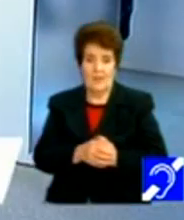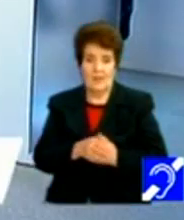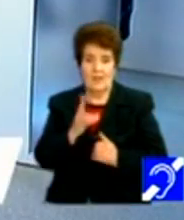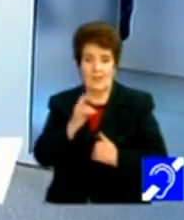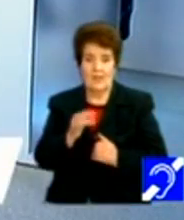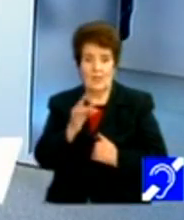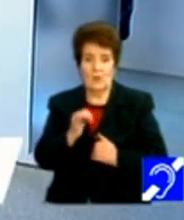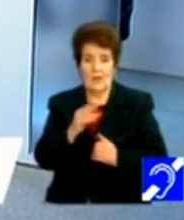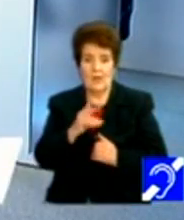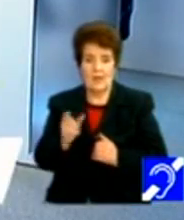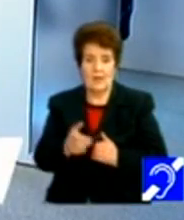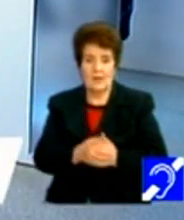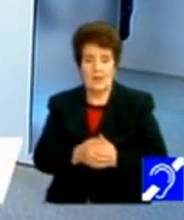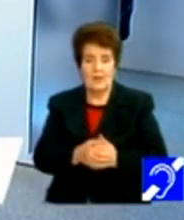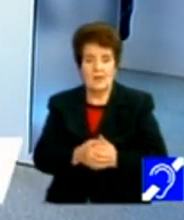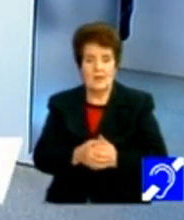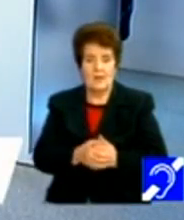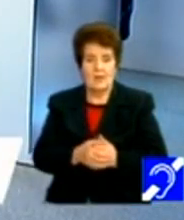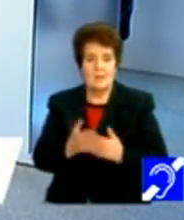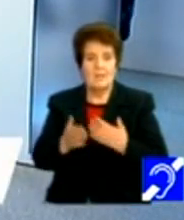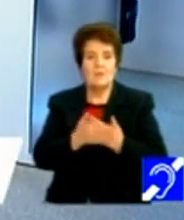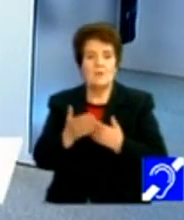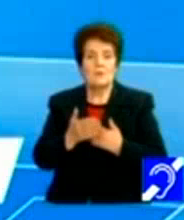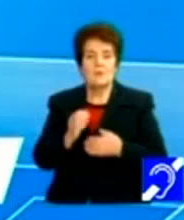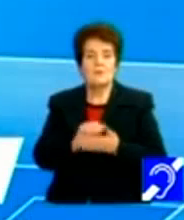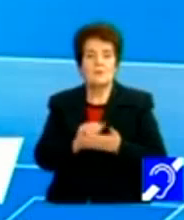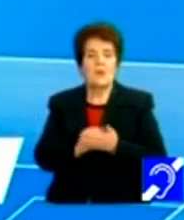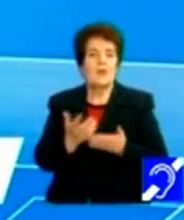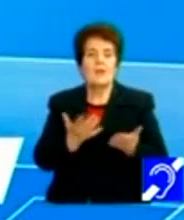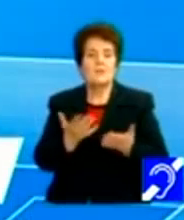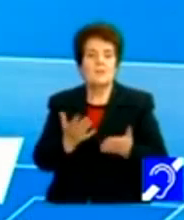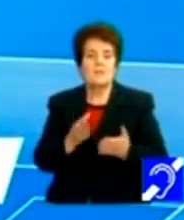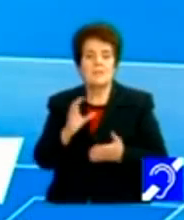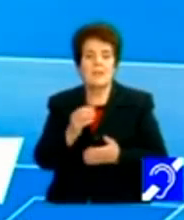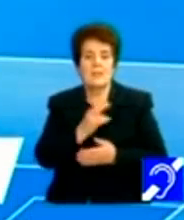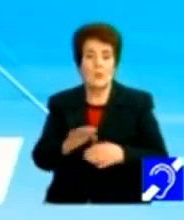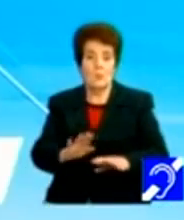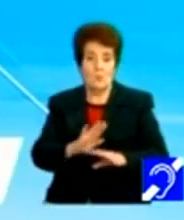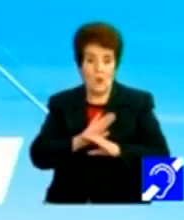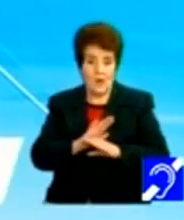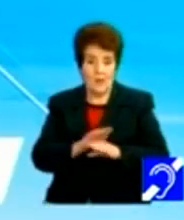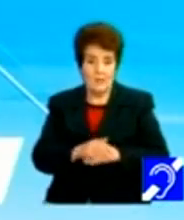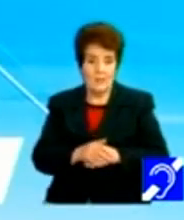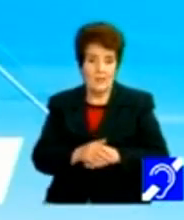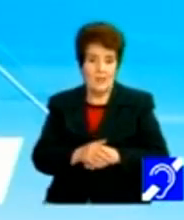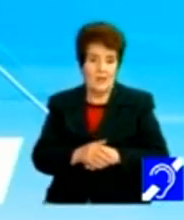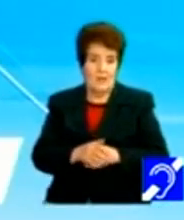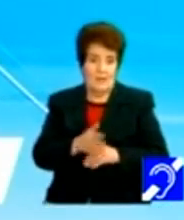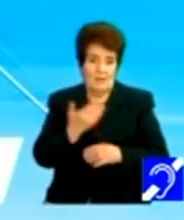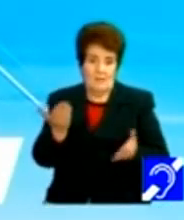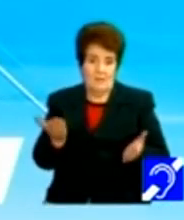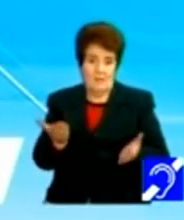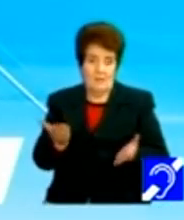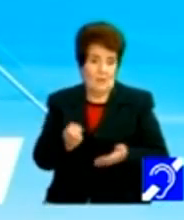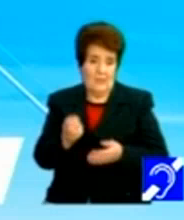Chirtoacă, vă rog, în ce stadiu, că tot vorbim de dosarele astea, dar în ce stadiu sunt dosarele pe care le aveți acum? Sunt moarte și n-au cum să ajungă la finalitate pentru că nu e